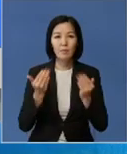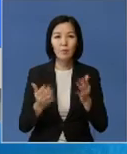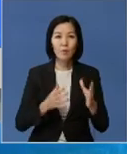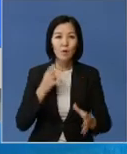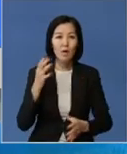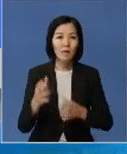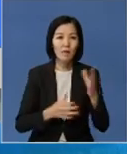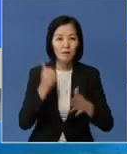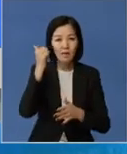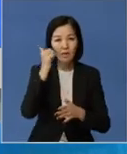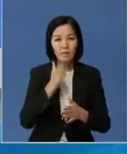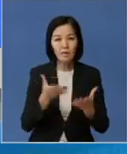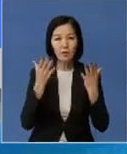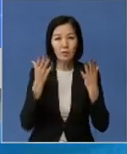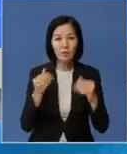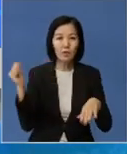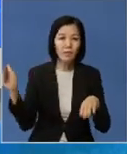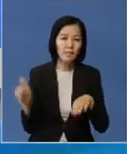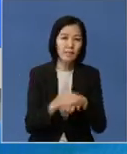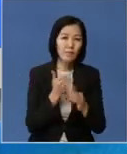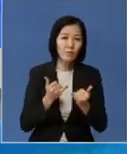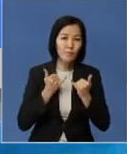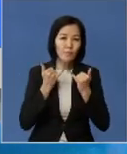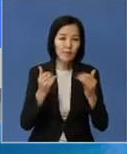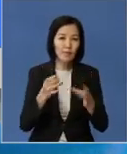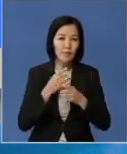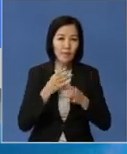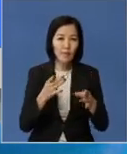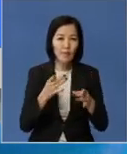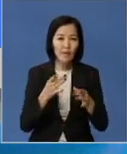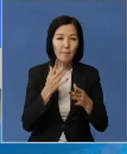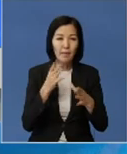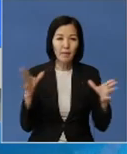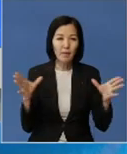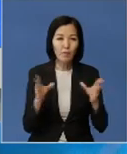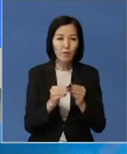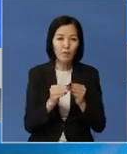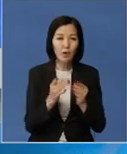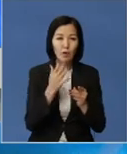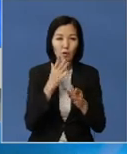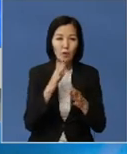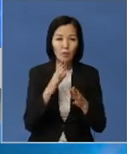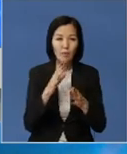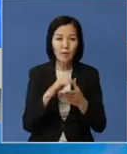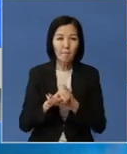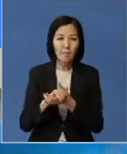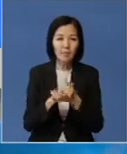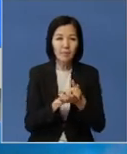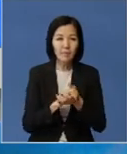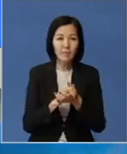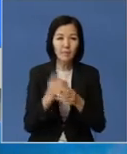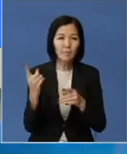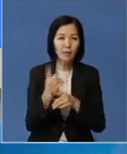Бүгін халықаралық қарттар күні. Ізгілік пен құрметке негізделген мереке Біріккен ұлттар ұйымы бас ассамблеясының қаулысымен 1 қазан күні